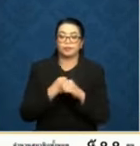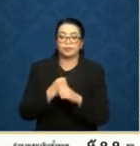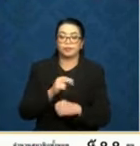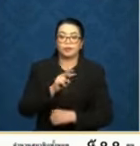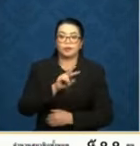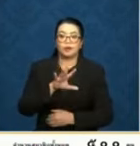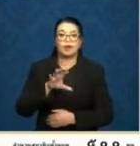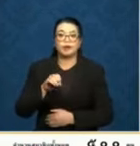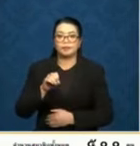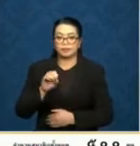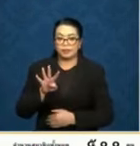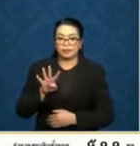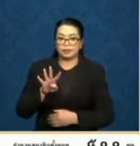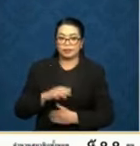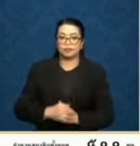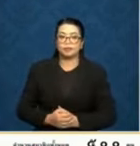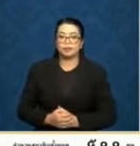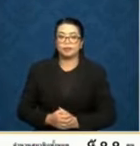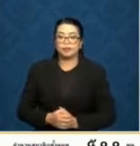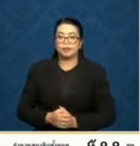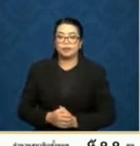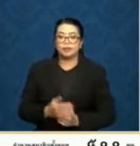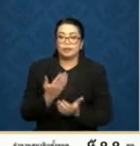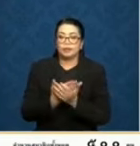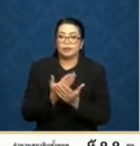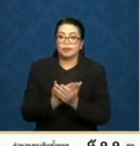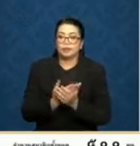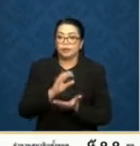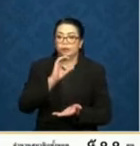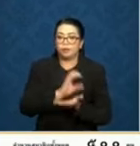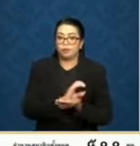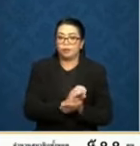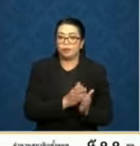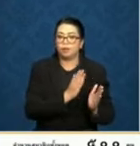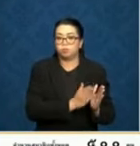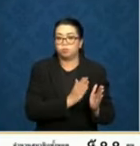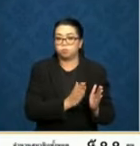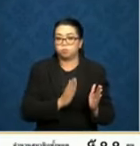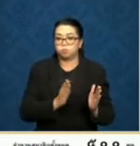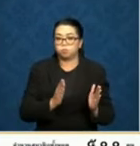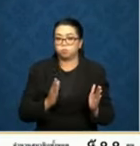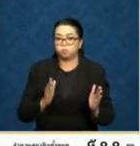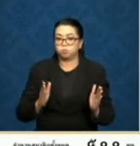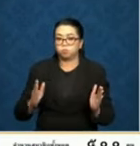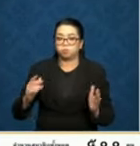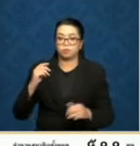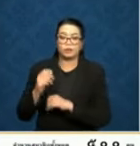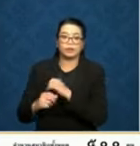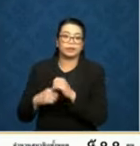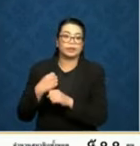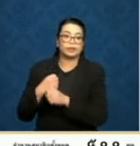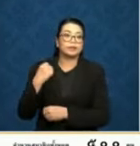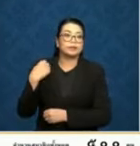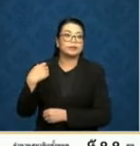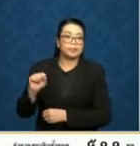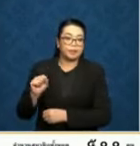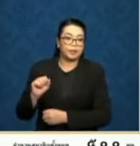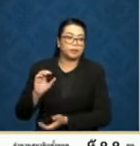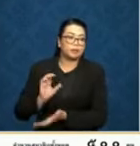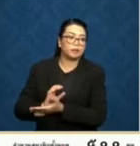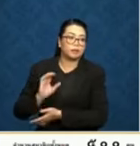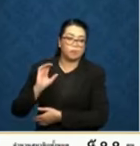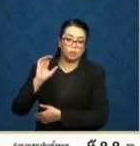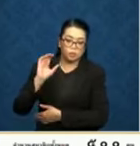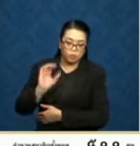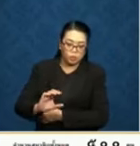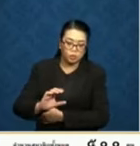4นัจนถปจจุบันครับ10 กวาปีที่ผ่านมาเราลงทุนกับการศึ